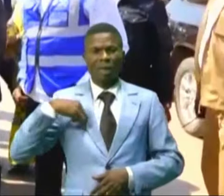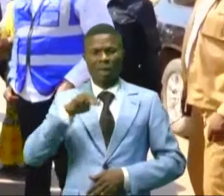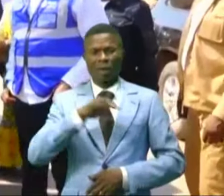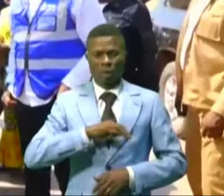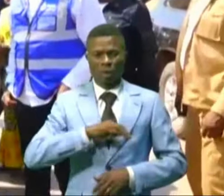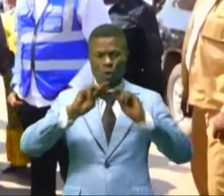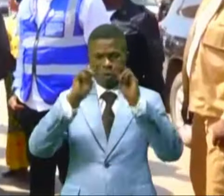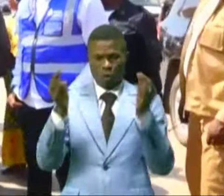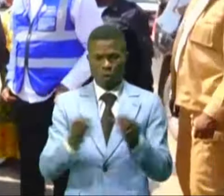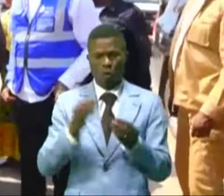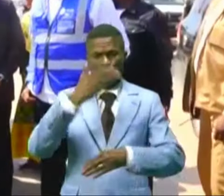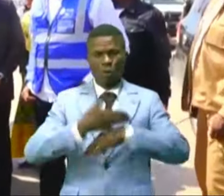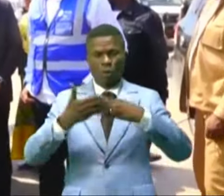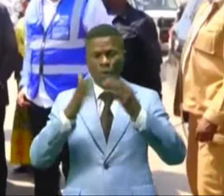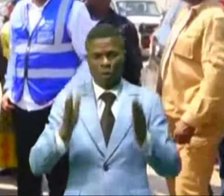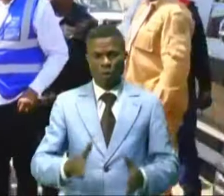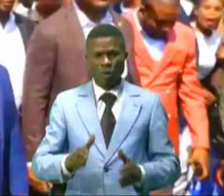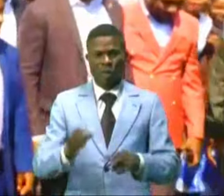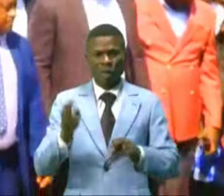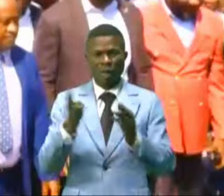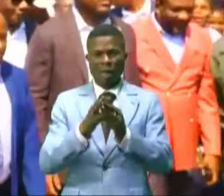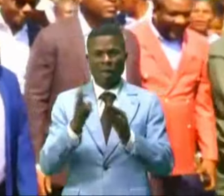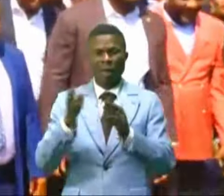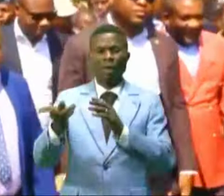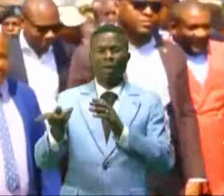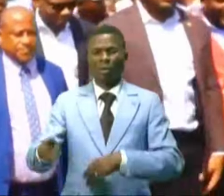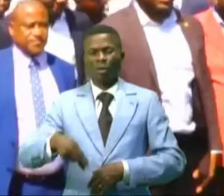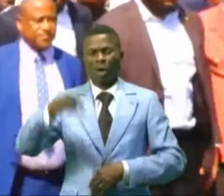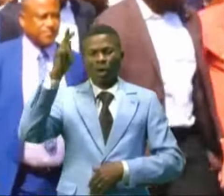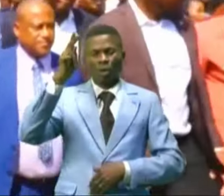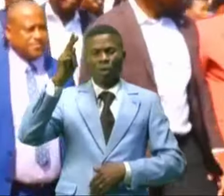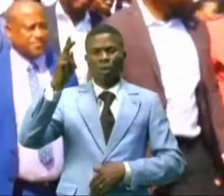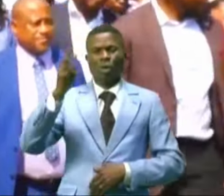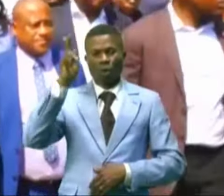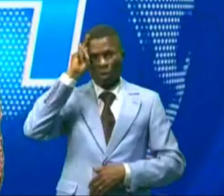commission infrastructure de l'Assemblée provinciale du Haut-Katanga.